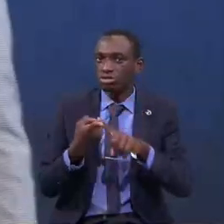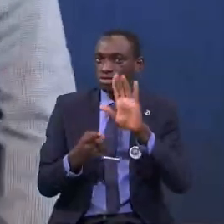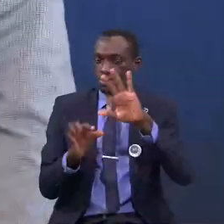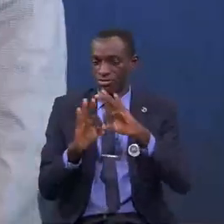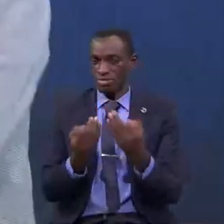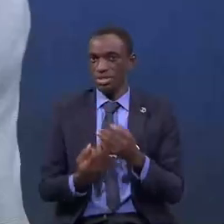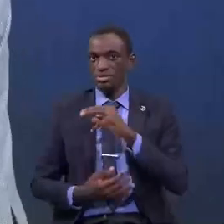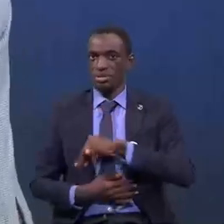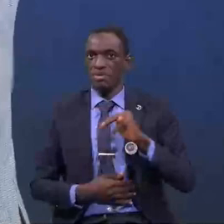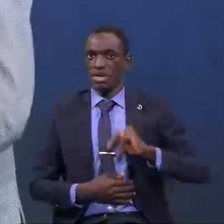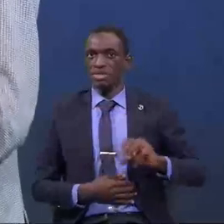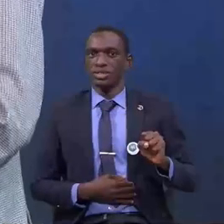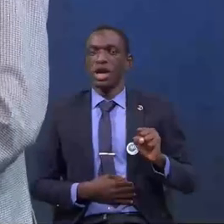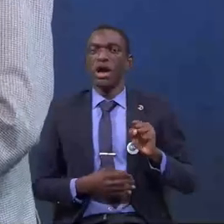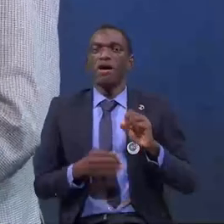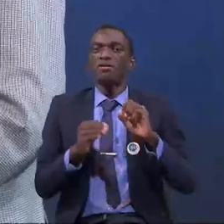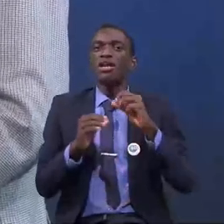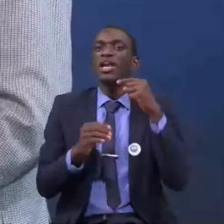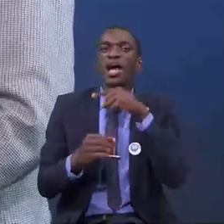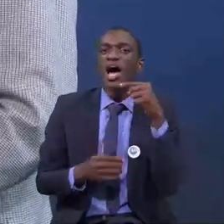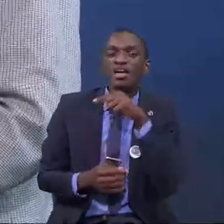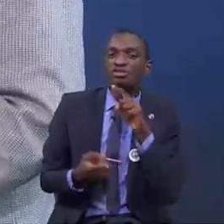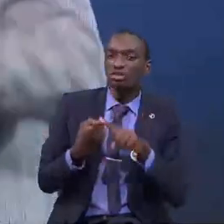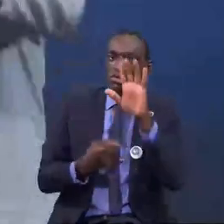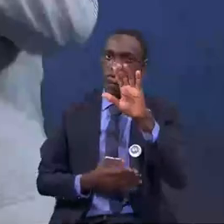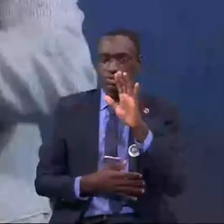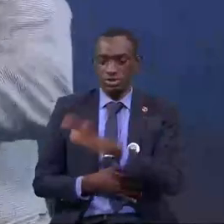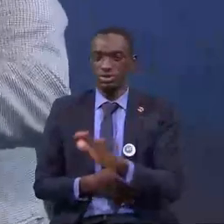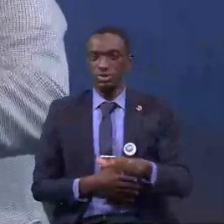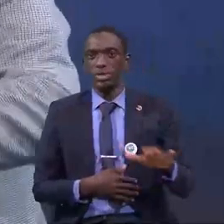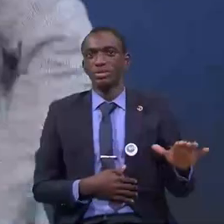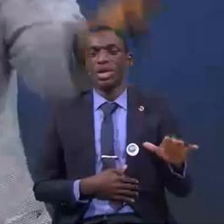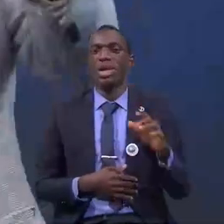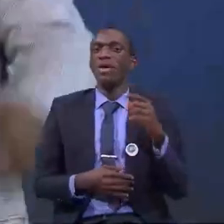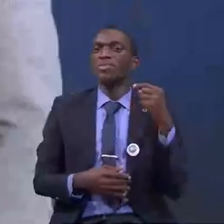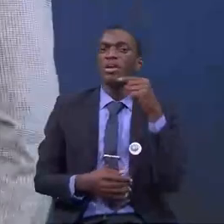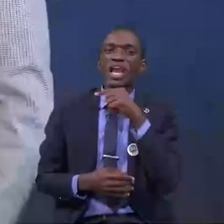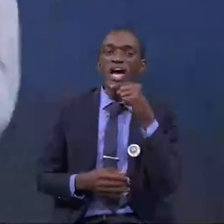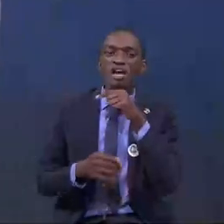mensonge aux membres de ta famille, mensonge à tes enfants,